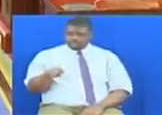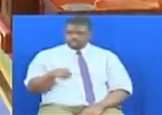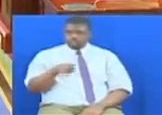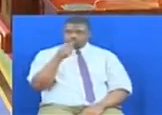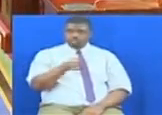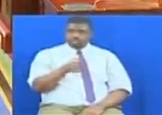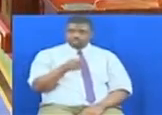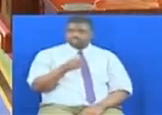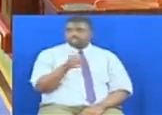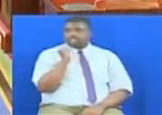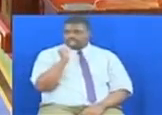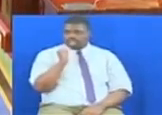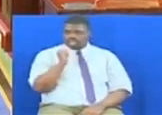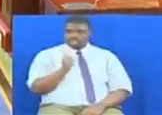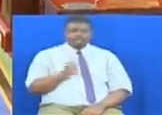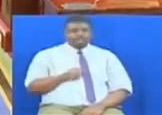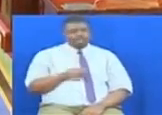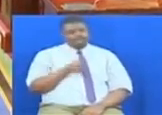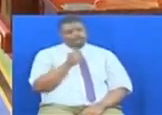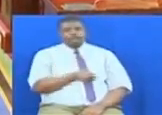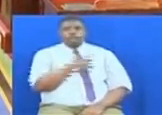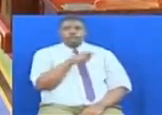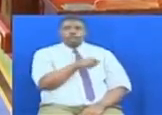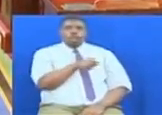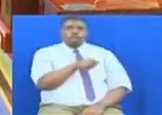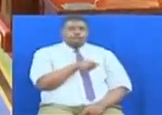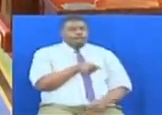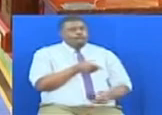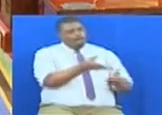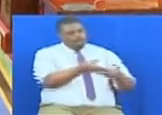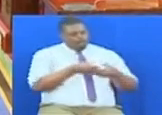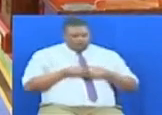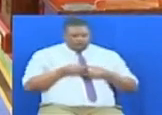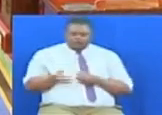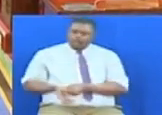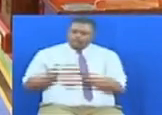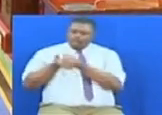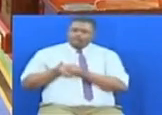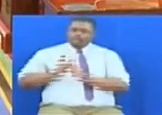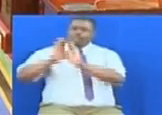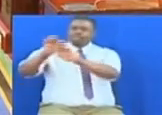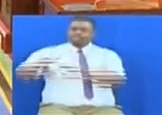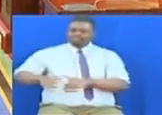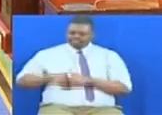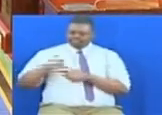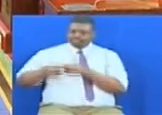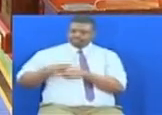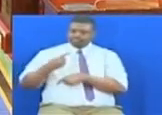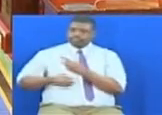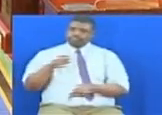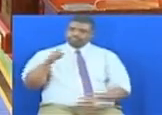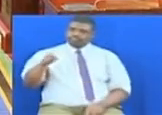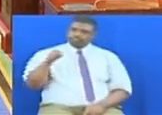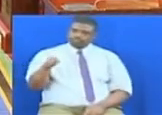tumekupongeza jana, na pongezi hizo uzipokee na utusaidie bunge hili liendelee na wewe muda utakao